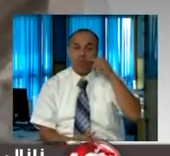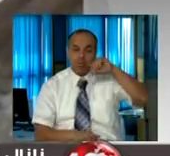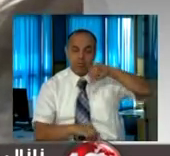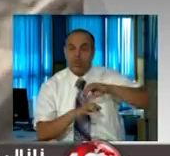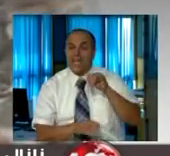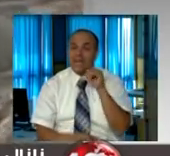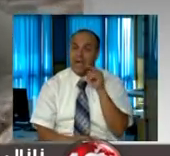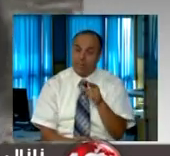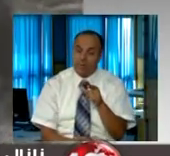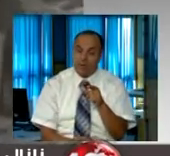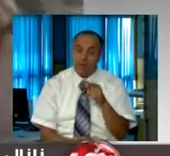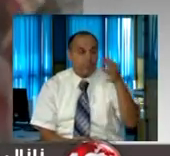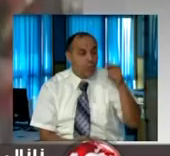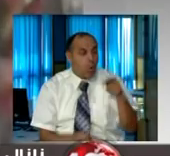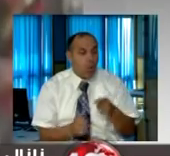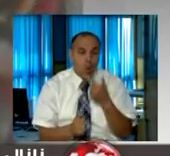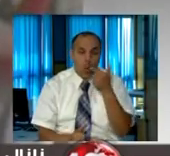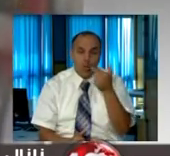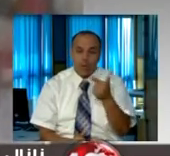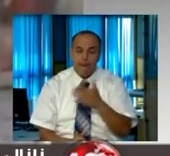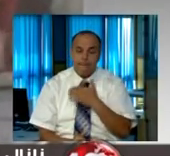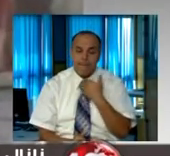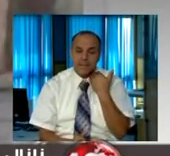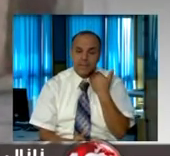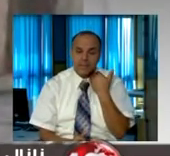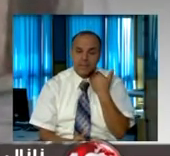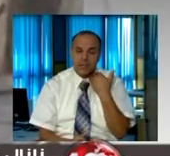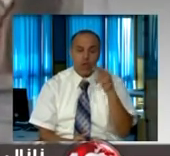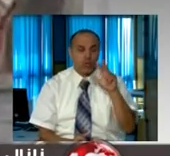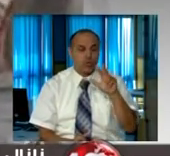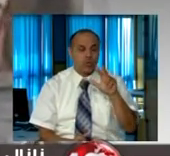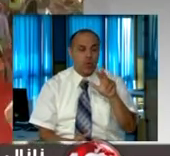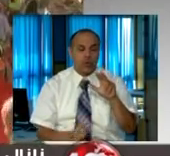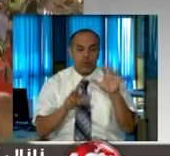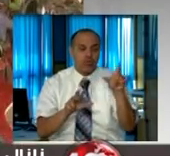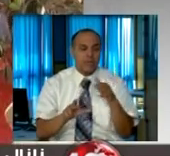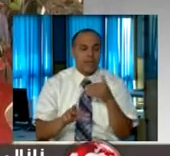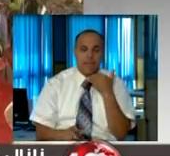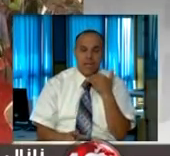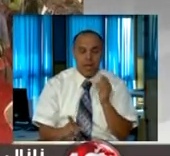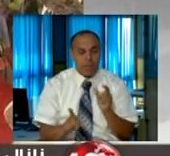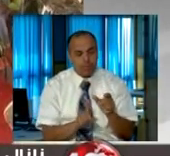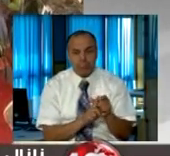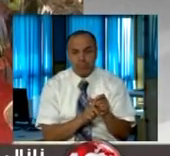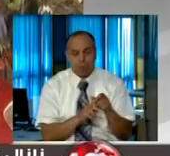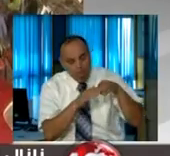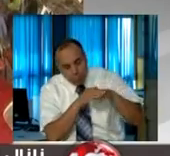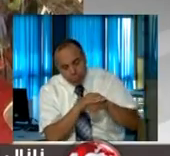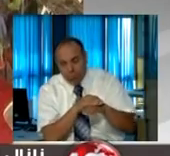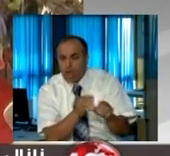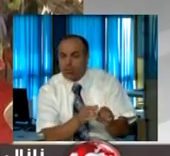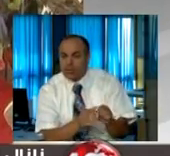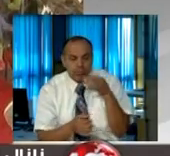البلاد. وفي حصيلة أولية بلغ عدد القتلى 38 شخصا ومحاصرة آخرين تحت الأنقاض،